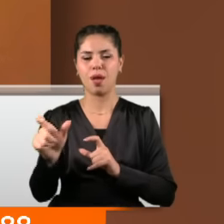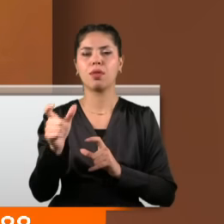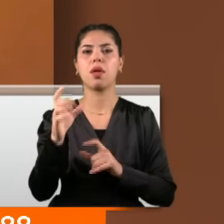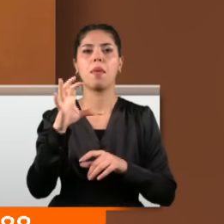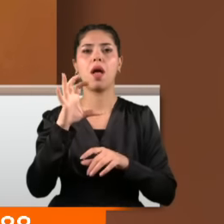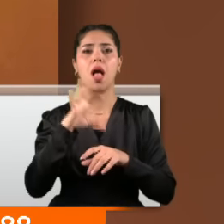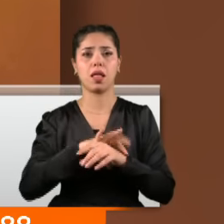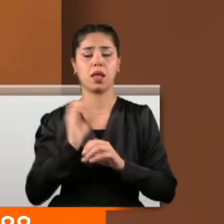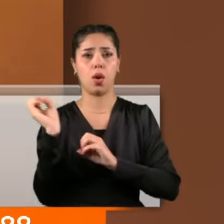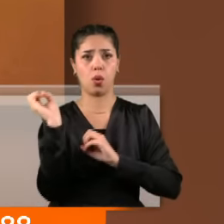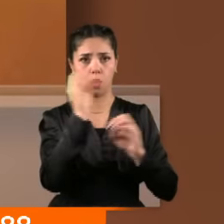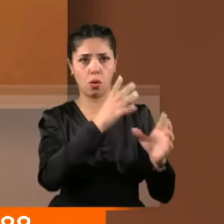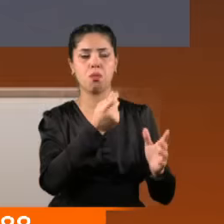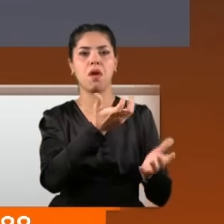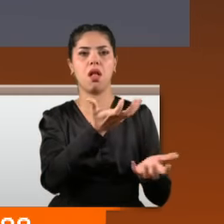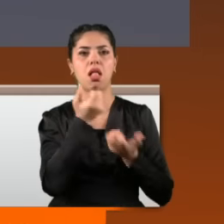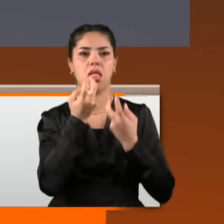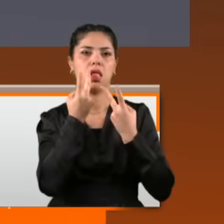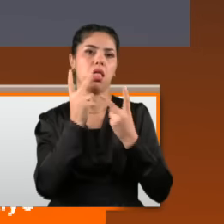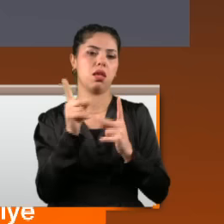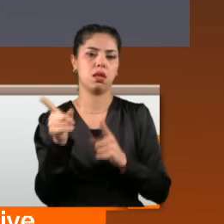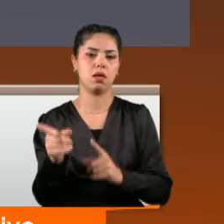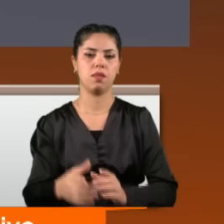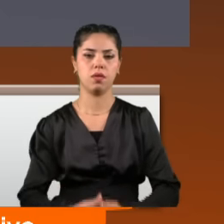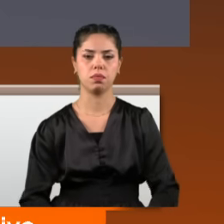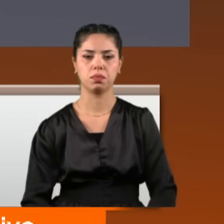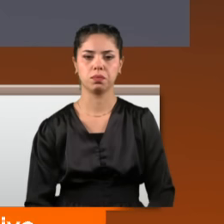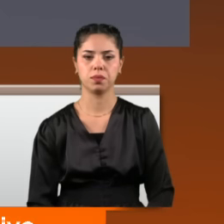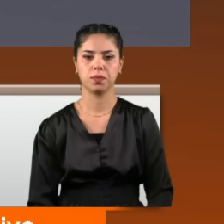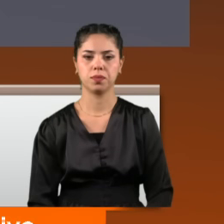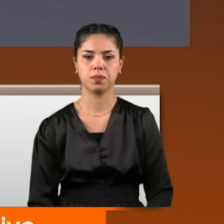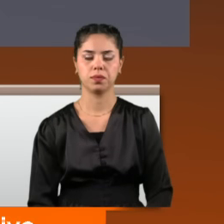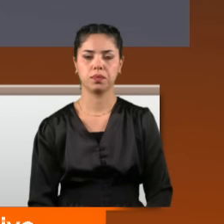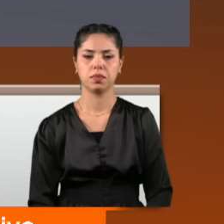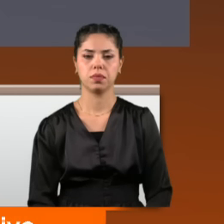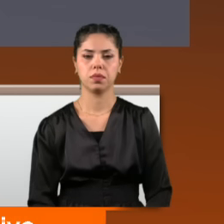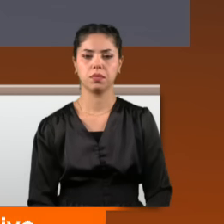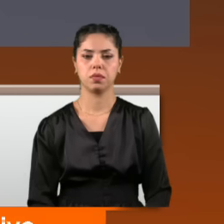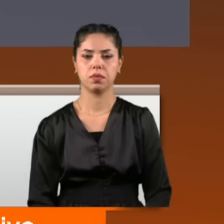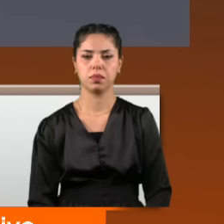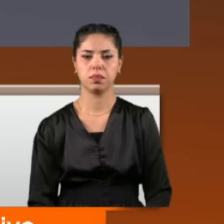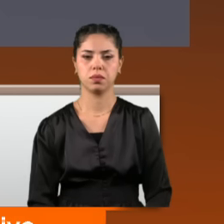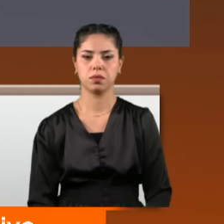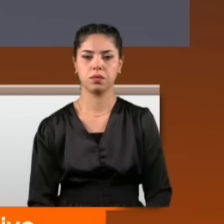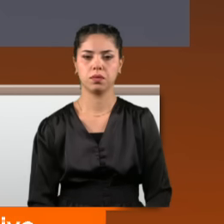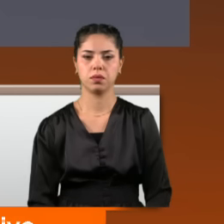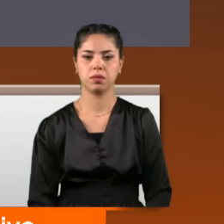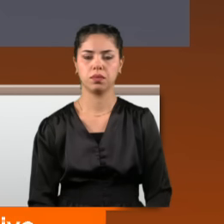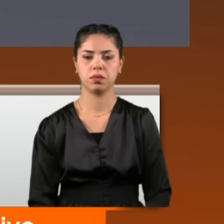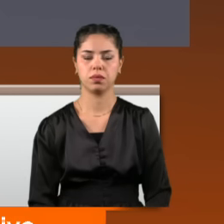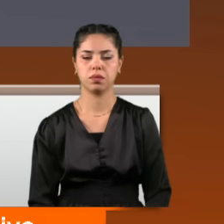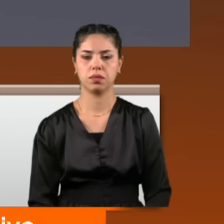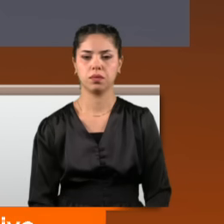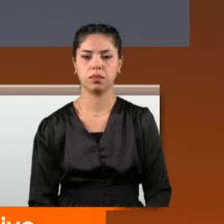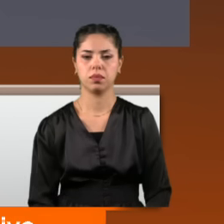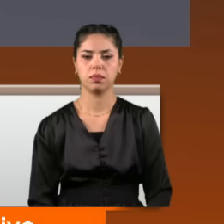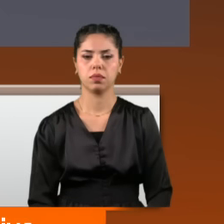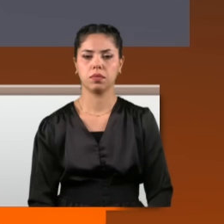karşılığında para aldığını itiraf etti. Fırat Sarı'nın yoğun bakımı doldurmak istediklerini biliyorum. İstanbul'un